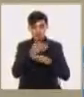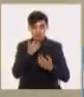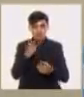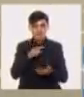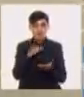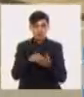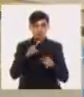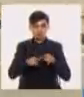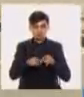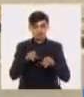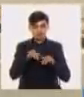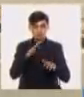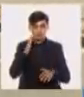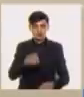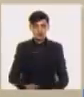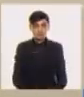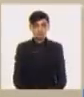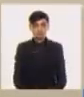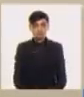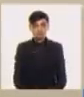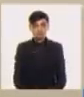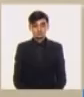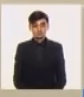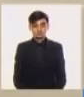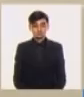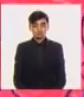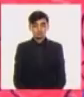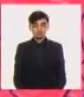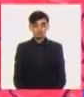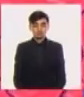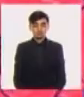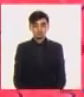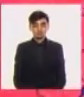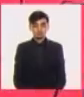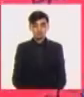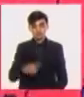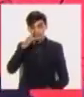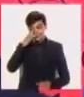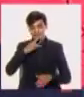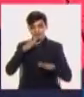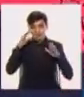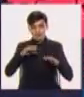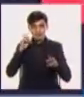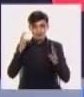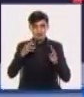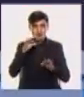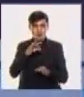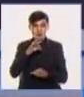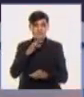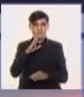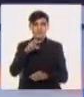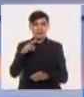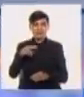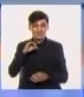Ардак Камал, Думан Сулейменов, Информбюро, Алматы. Казахстане обсуждают слова Владимира Путина